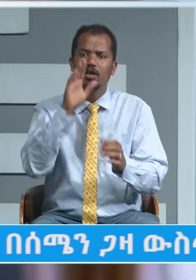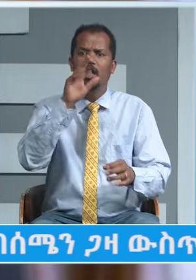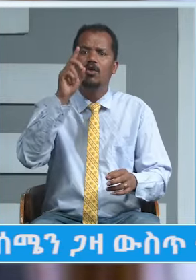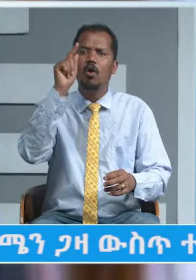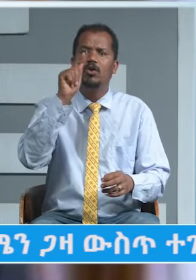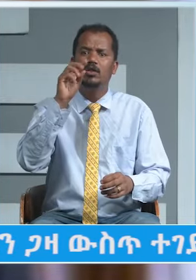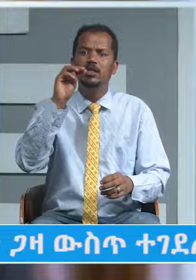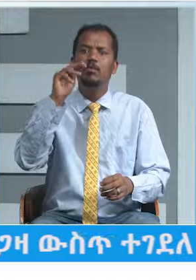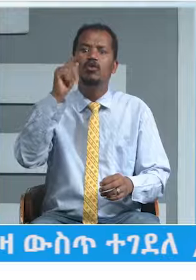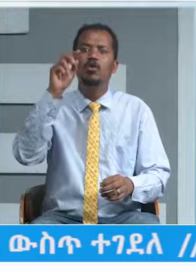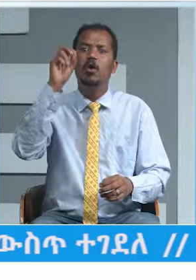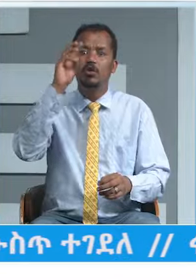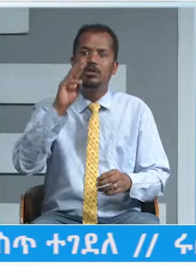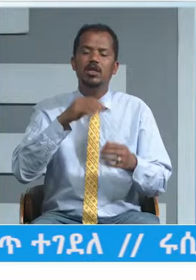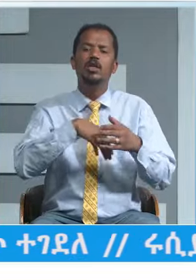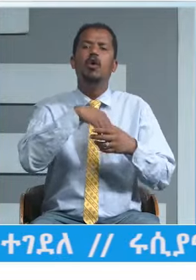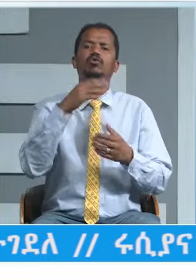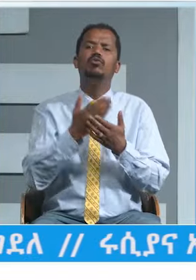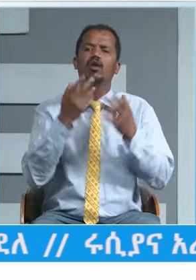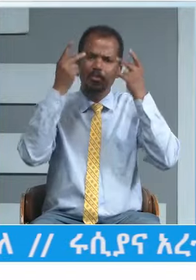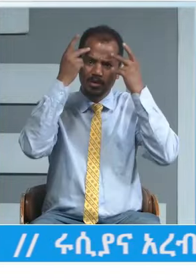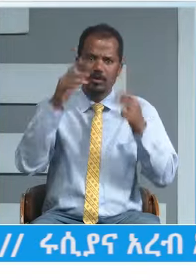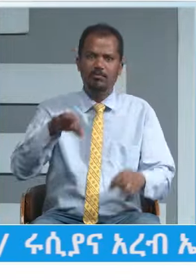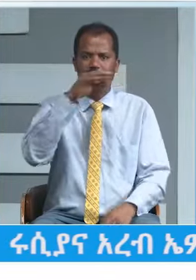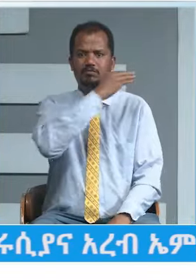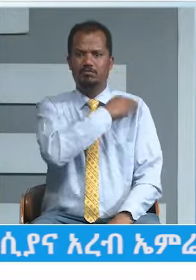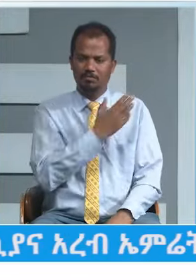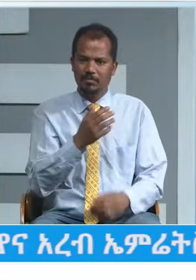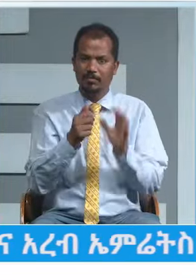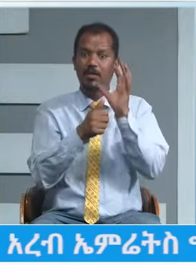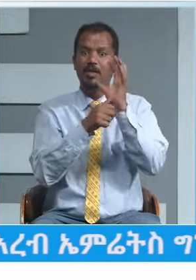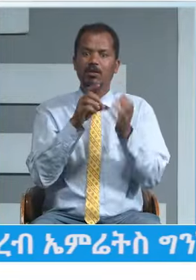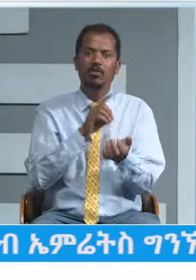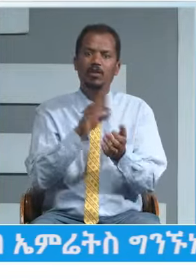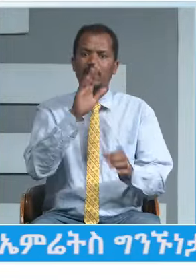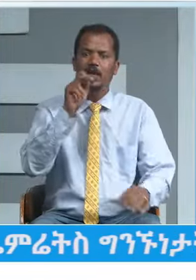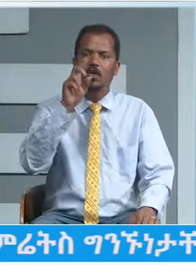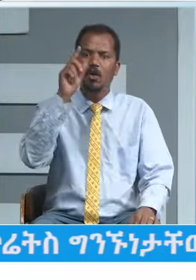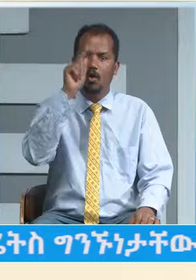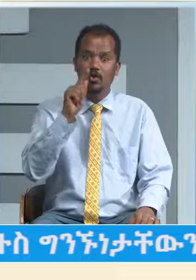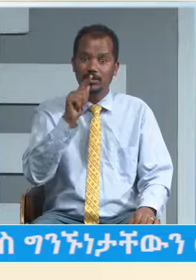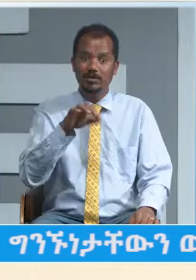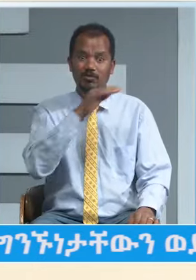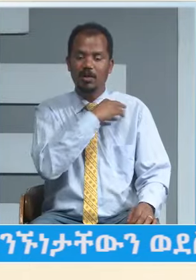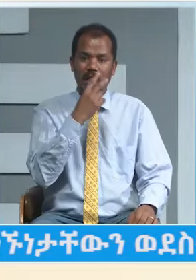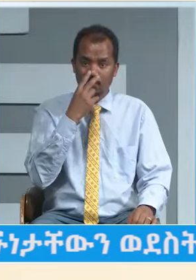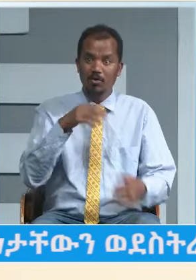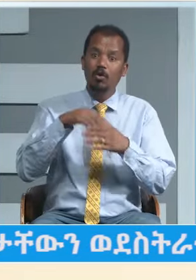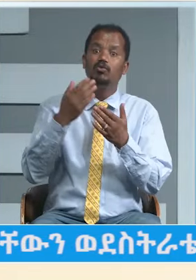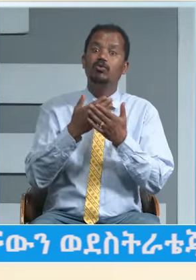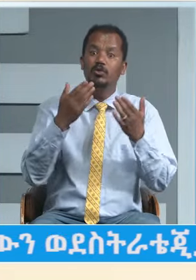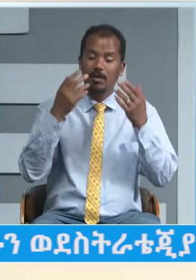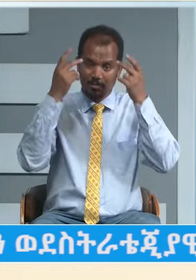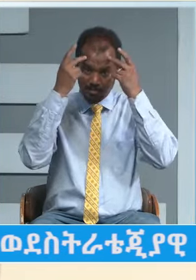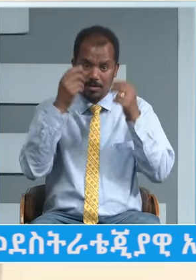ዶክተር ጌዲዮን ጢሞቴዎስ የውጭ ጉዳይ ሚኒስቴር ተደርገው መሾማቸው ይታወቃል። ኢሳትም የዶክተር ጌዲዮን ጢሞቴዎስ ሹመት አስመልክቶ